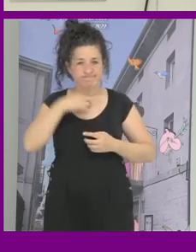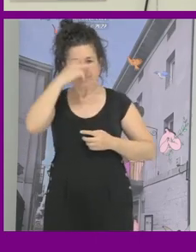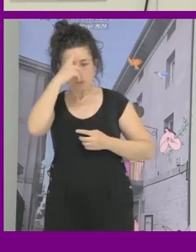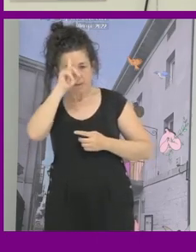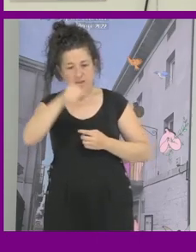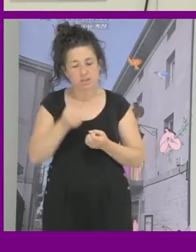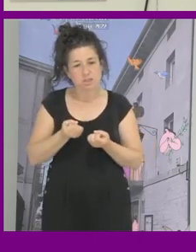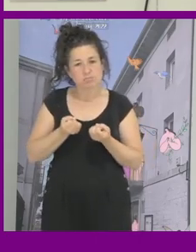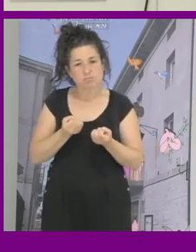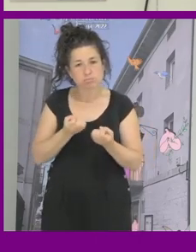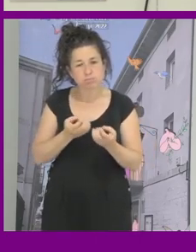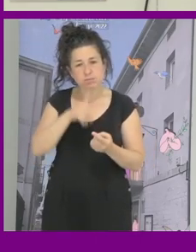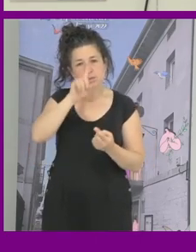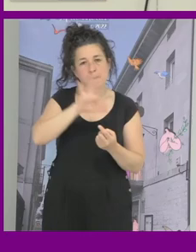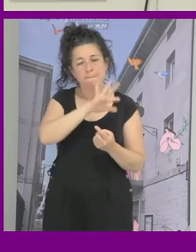dakit,